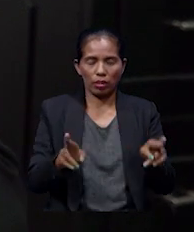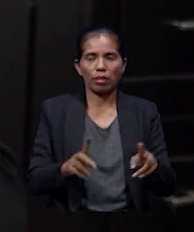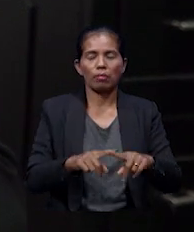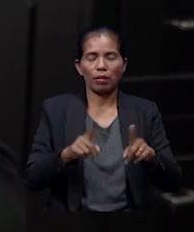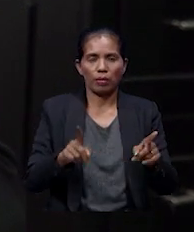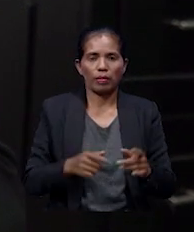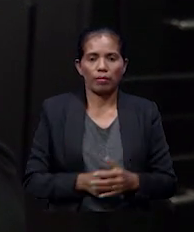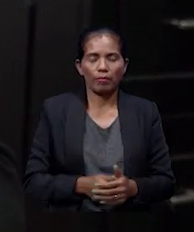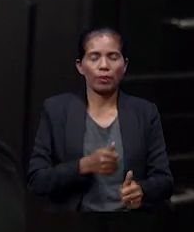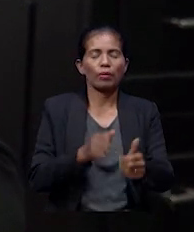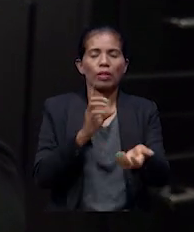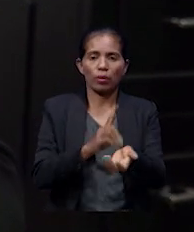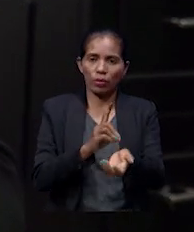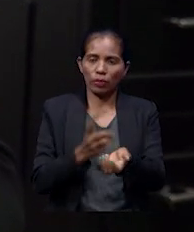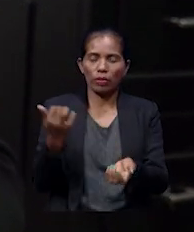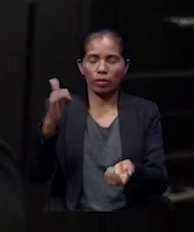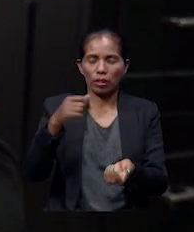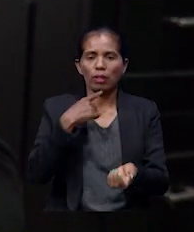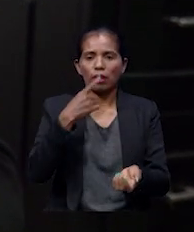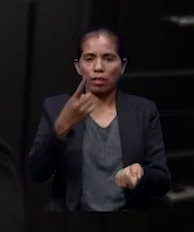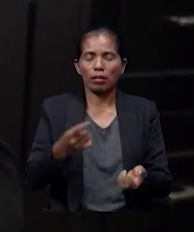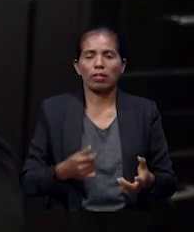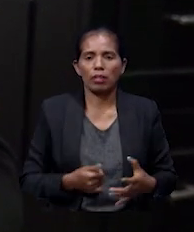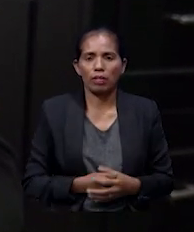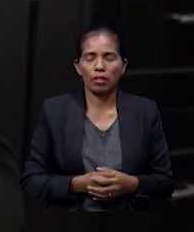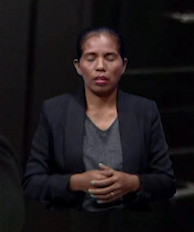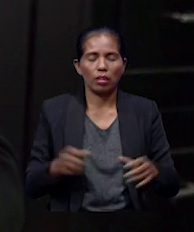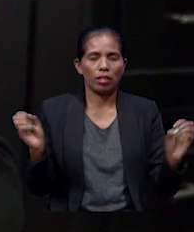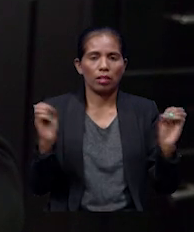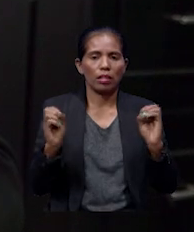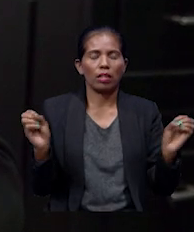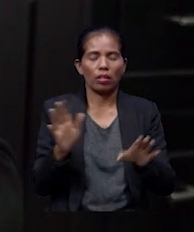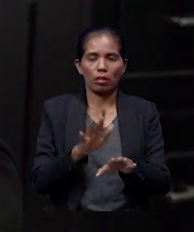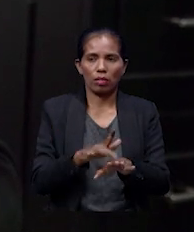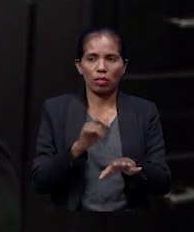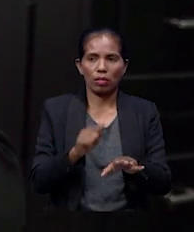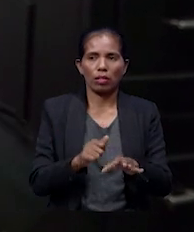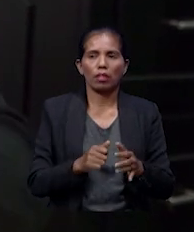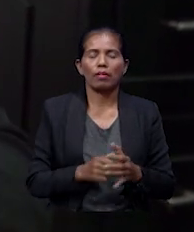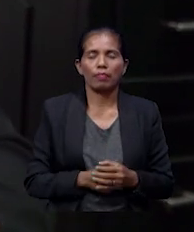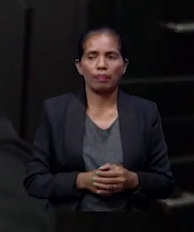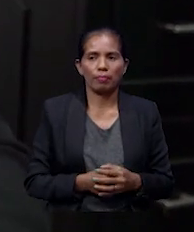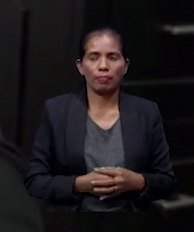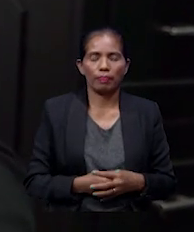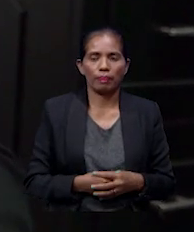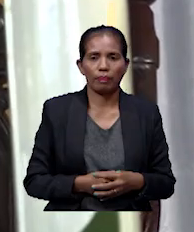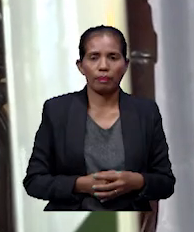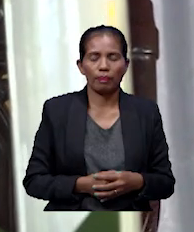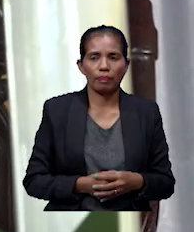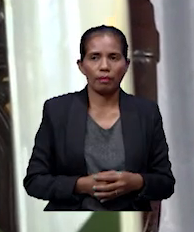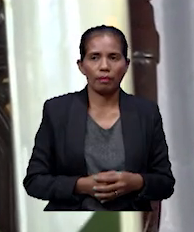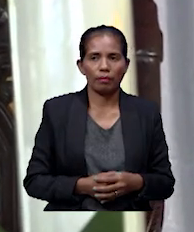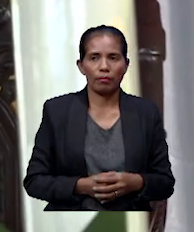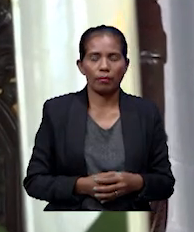tu meio que se renova a real kata lá ia afeta halo perdarahan bahan kata dia merazi que vai dar.